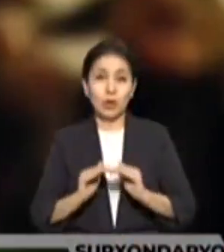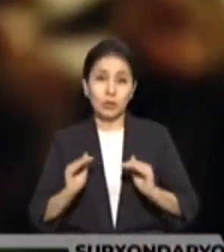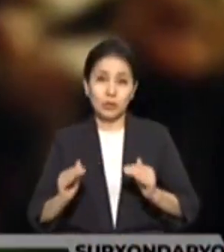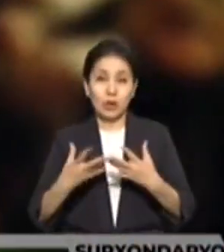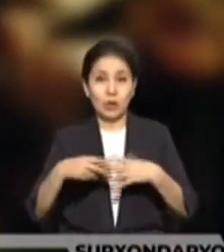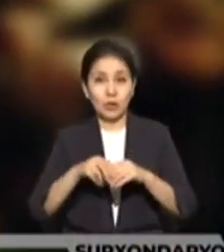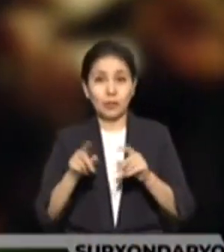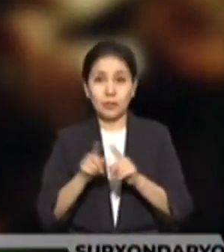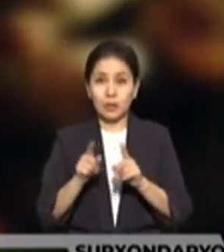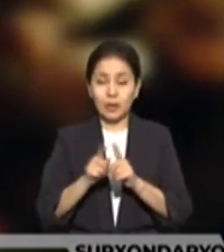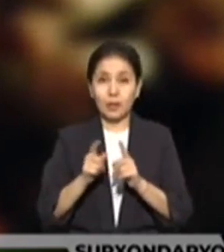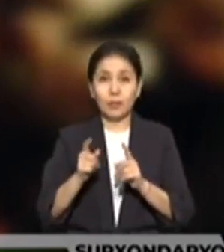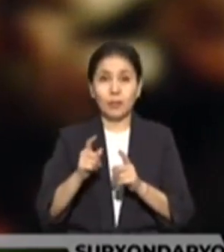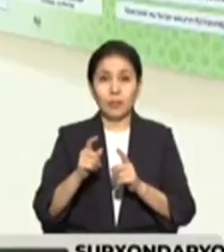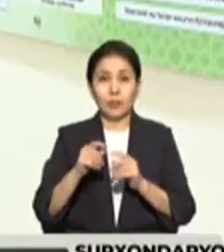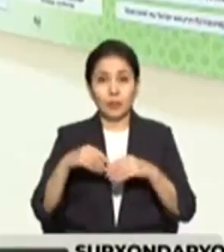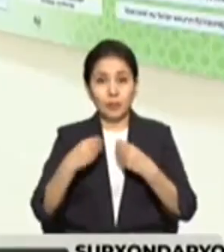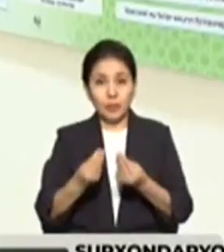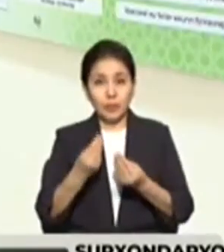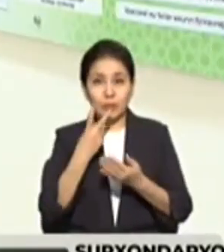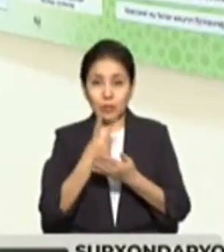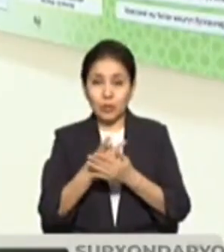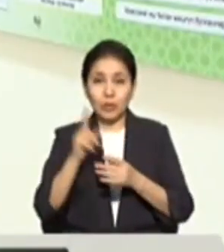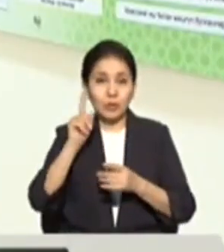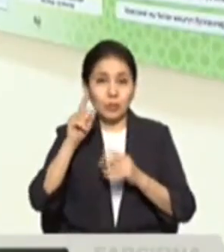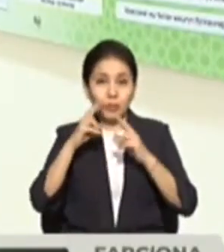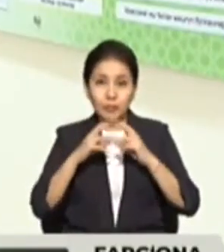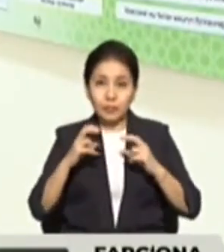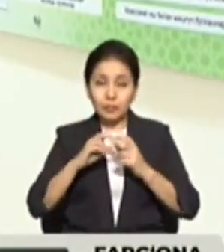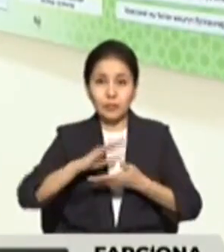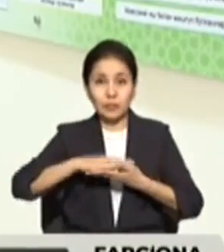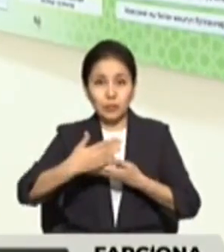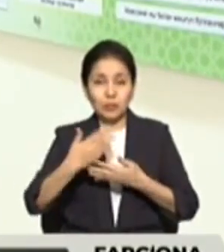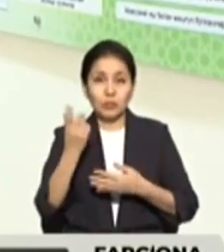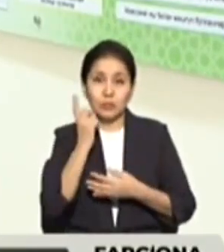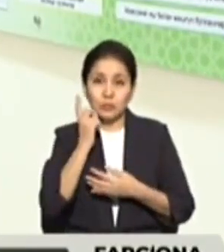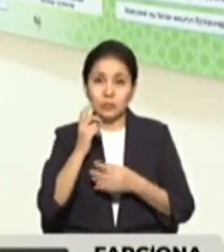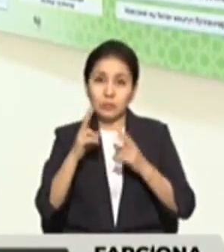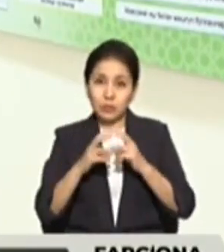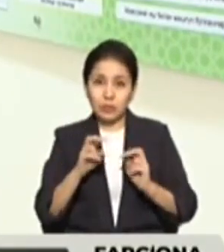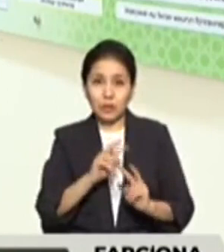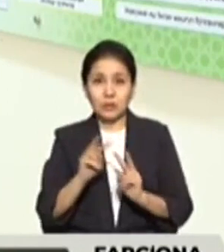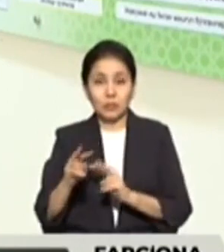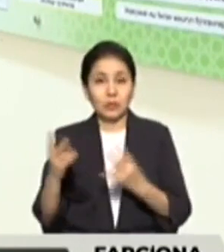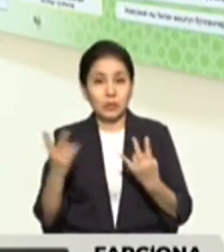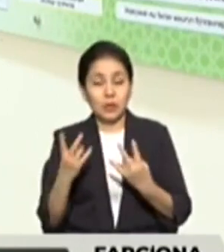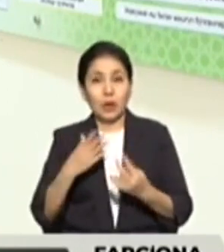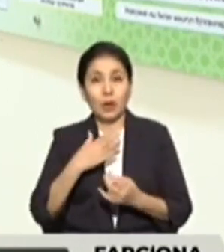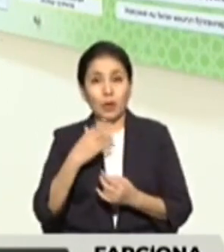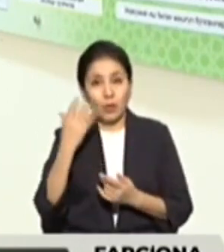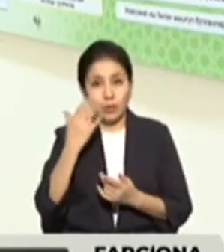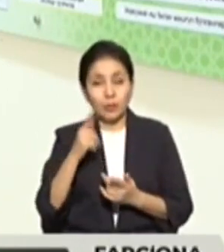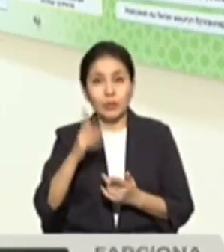telefon, noutbuklarni oxirgi rusumlarni olib berishyapti, qarashdi. Nimani o'rganyapti, nima qilyapti? hammasini ko'rib turib nazorat qilgandan keyin menimcha